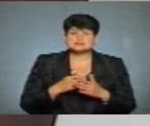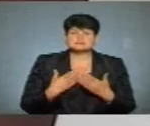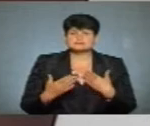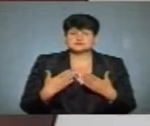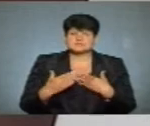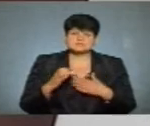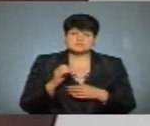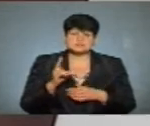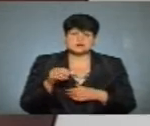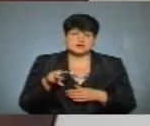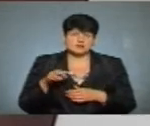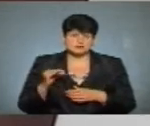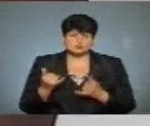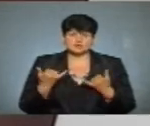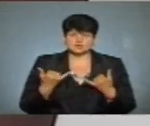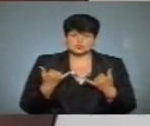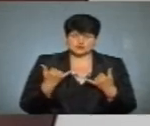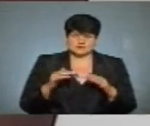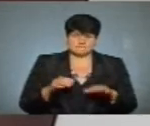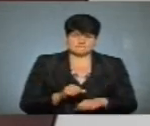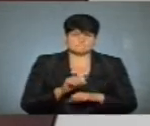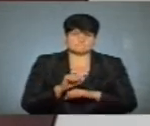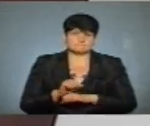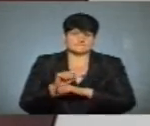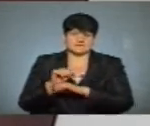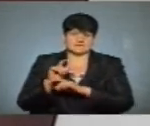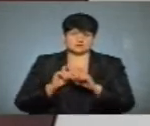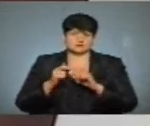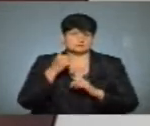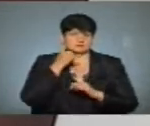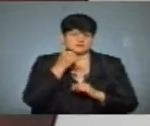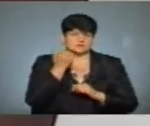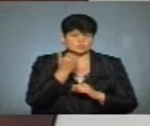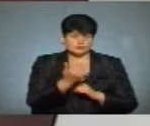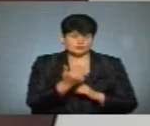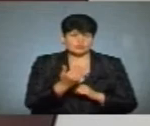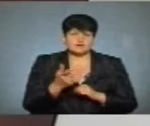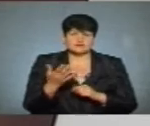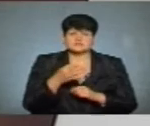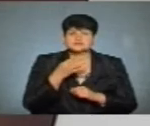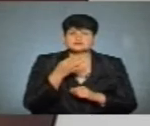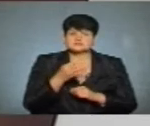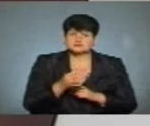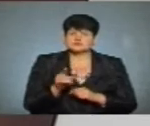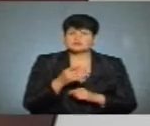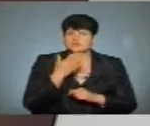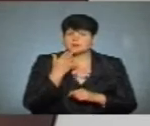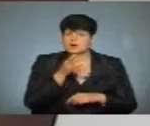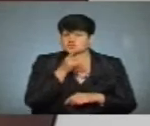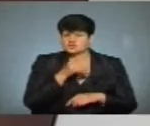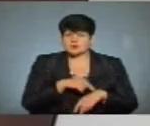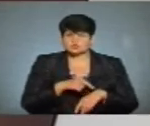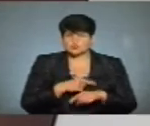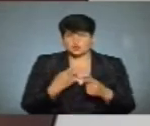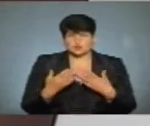Сергія Шкарлета до сьогоднішніх мітингів, кореспонденти Суспільного зателефонували йому, але очільник Міносвіти сказав, немає часу